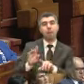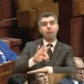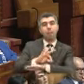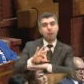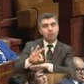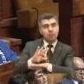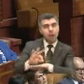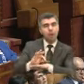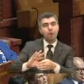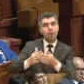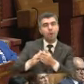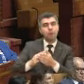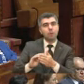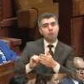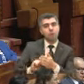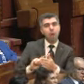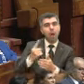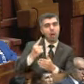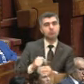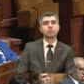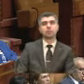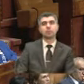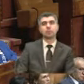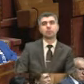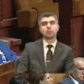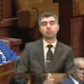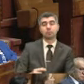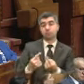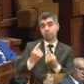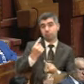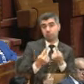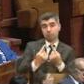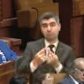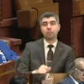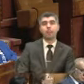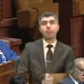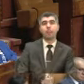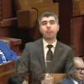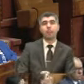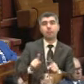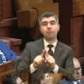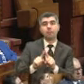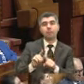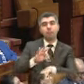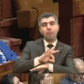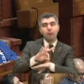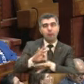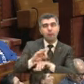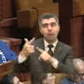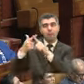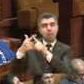البشرية وكذلك الموارد الإمكانيات البشرية والإمكانيات